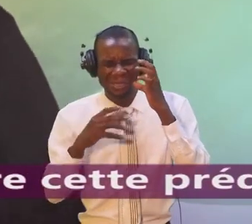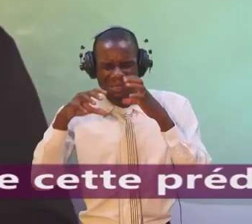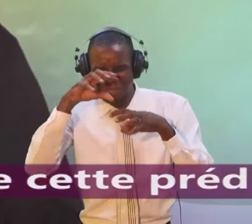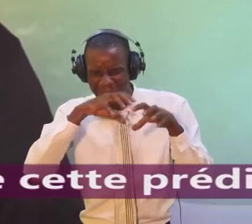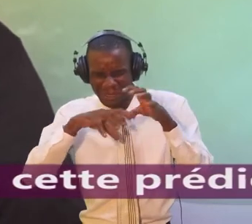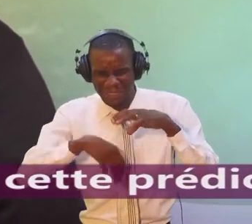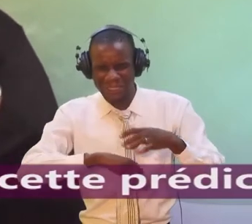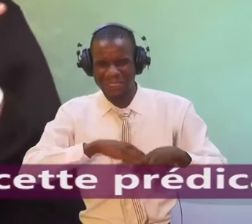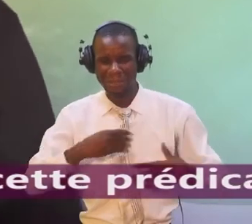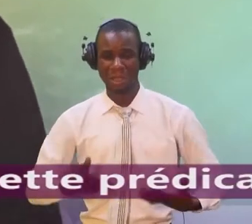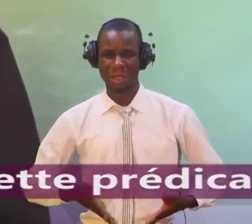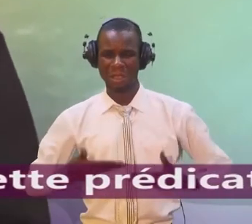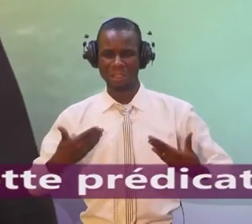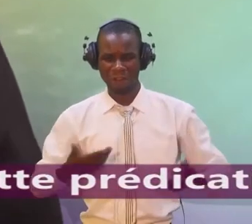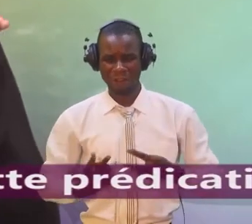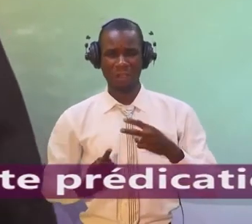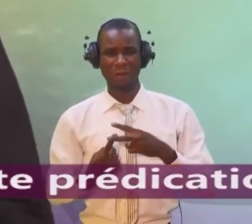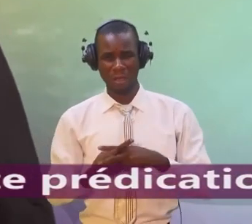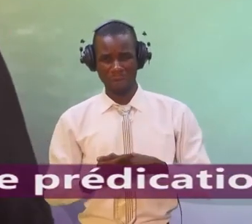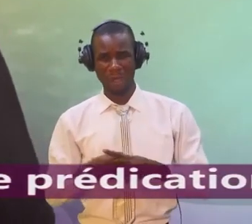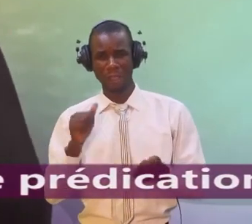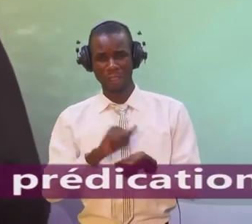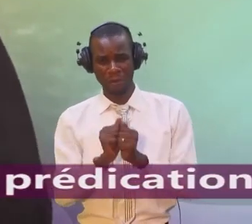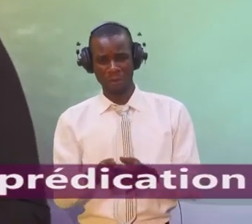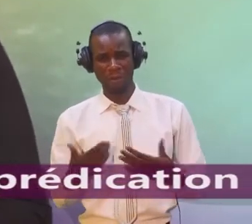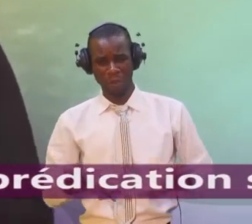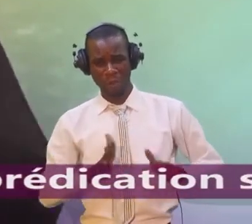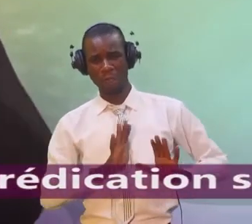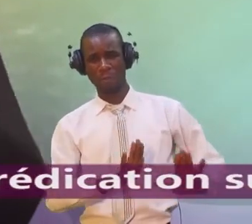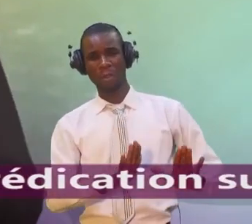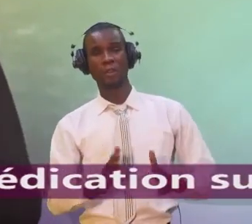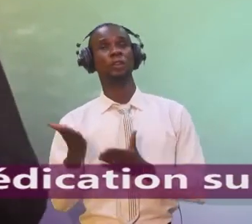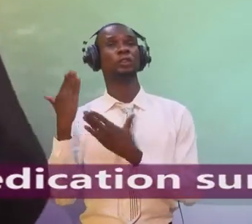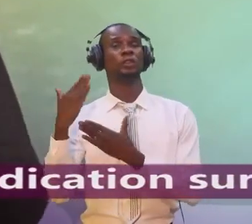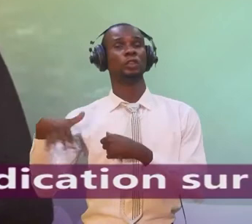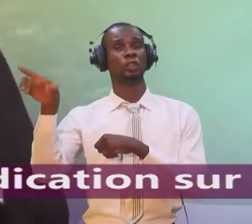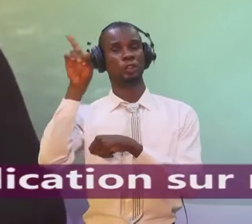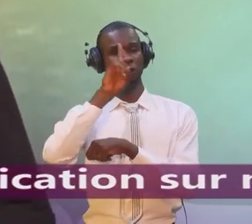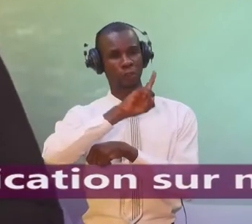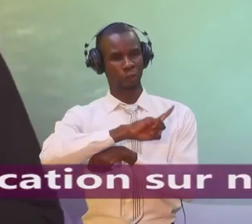Mtu anayevunjika moyo sana anahitaji kwamba